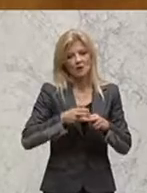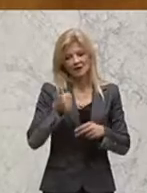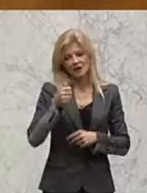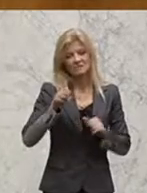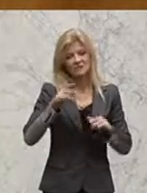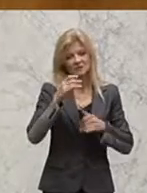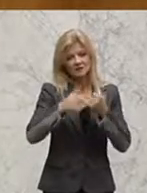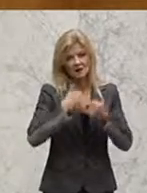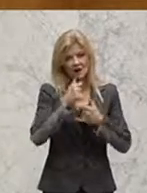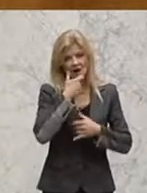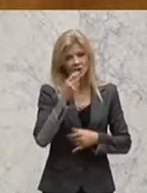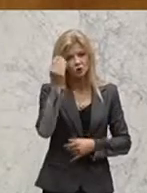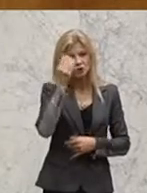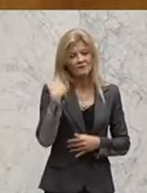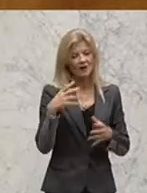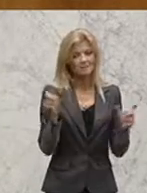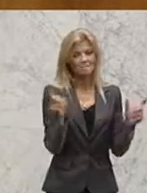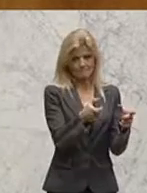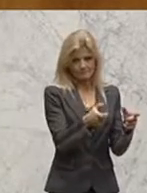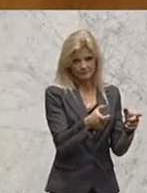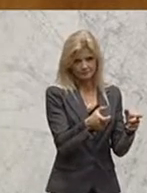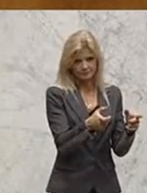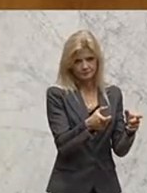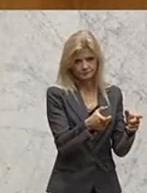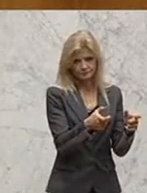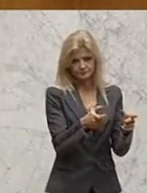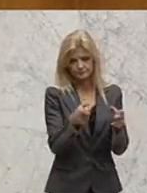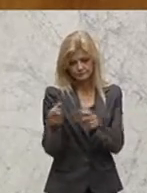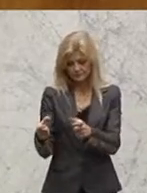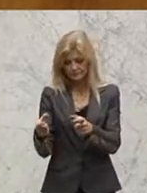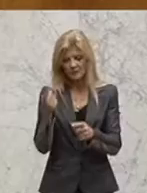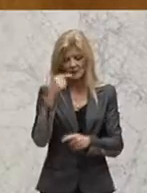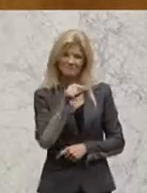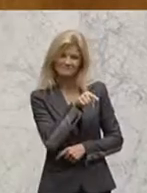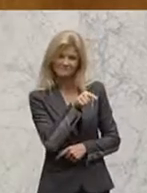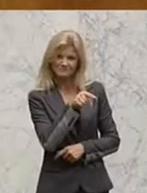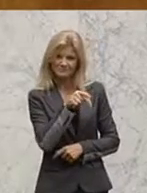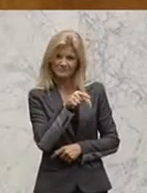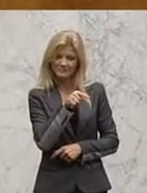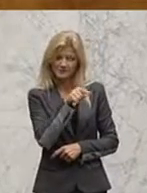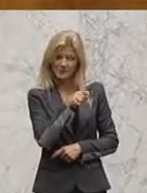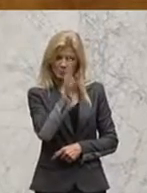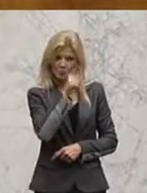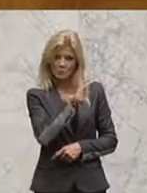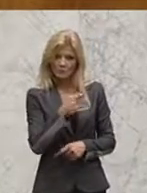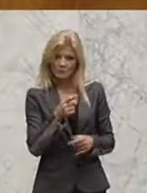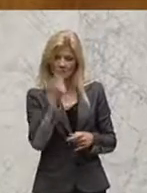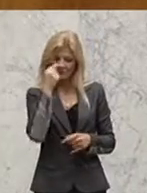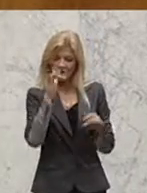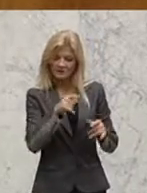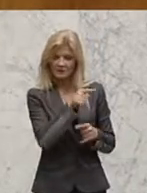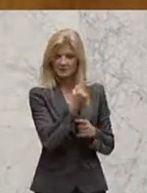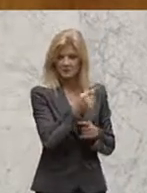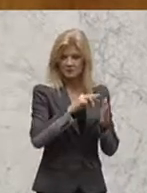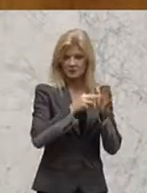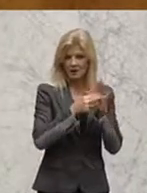14-jähriger Schüler festgenommen werden konnte, weil dieser im Verdacht steht, eben einen Anschlag geplant zu